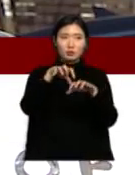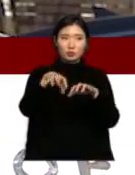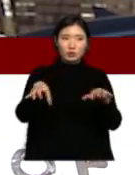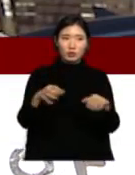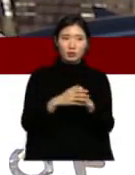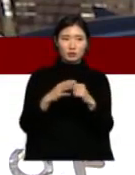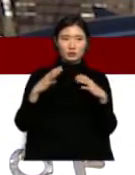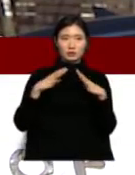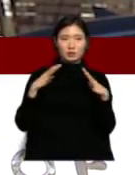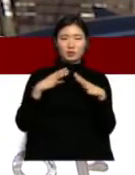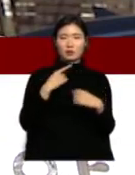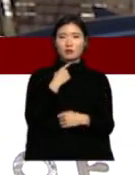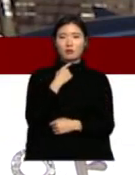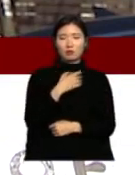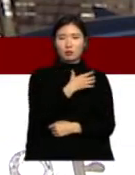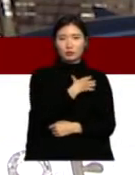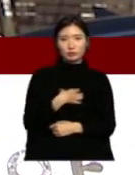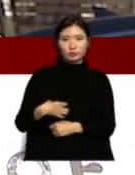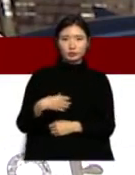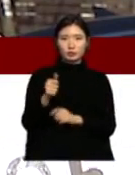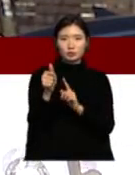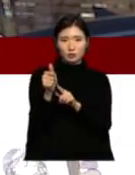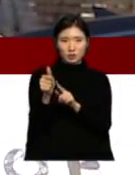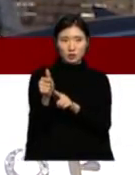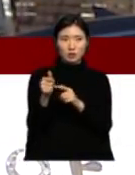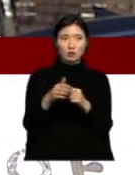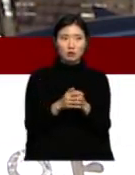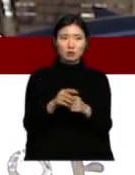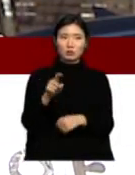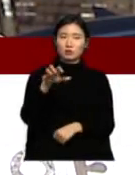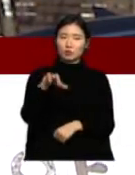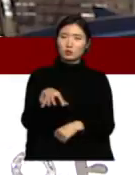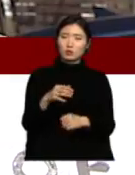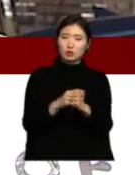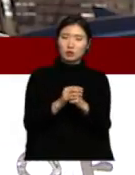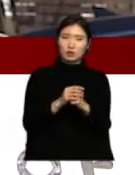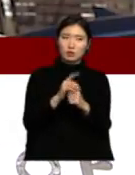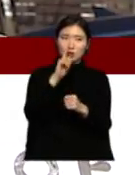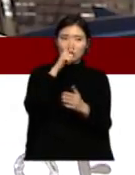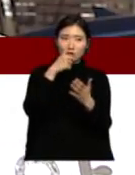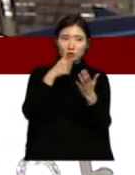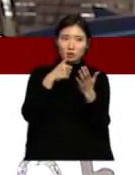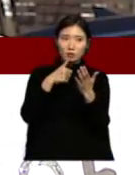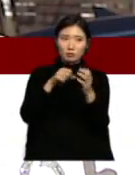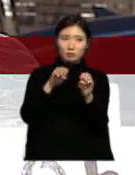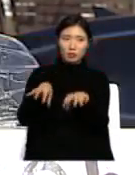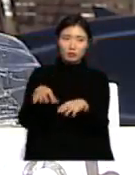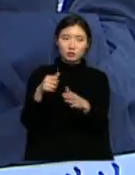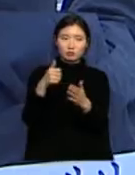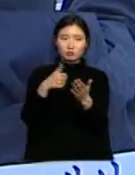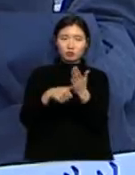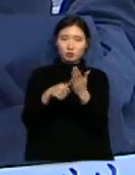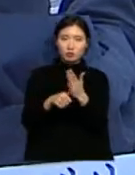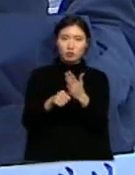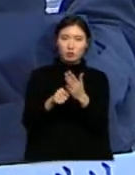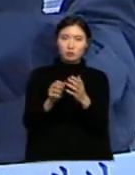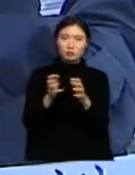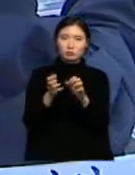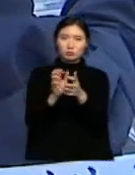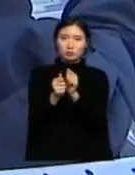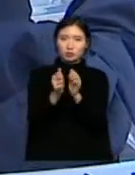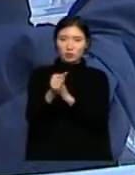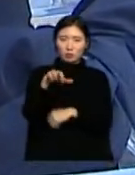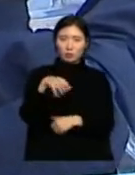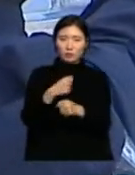동이라고 자랑까지 했던 그 구청장이 그곳에다가 쓰레기 분쇄장을 만든다는데 구청